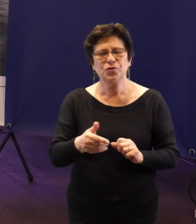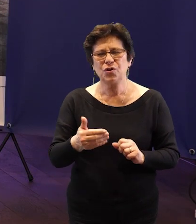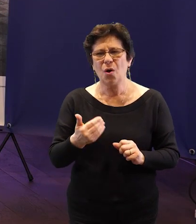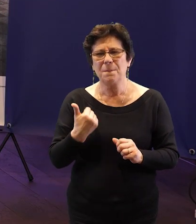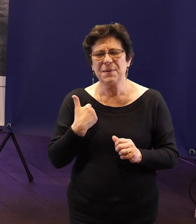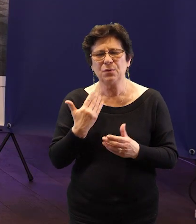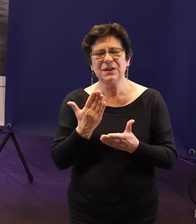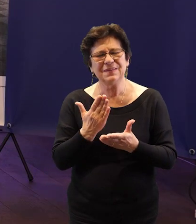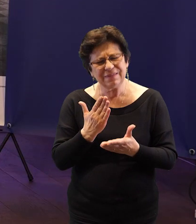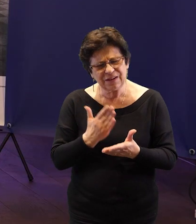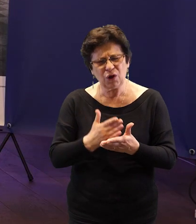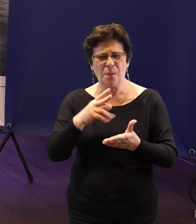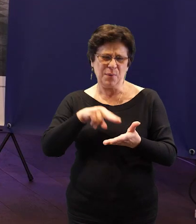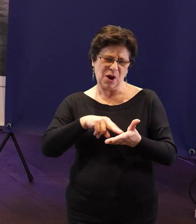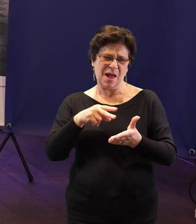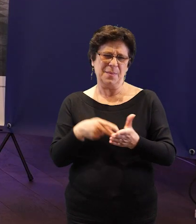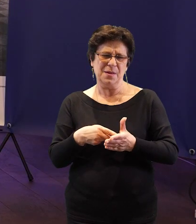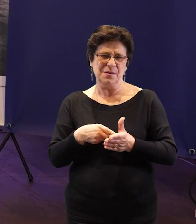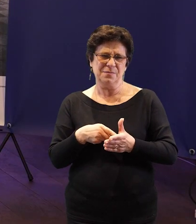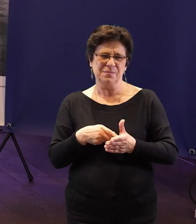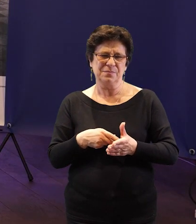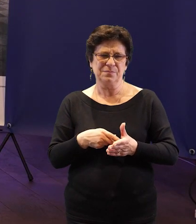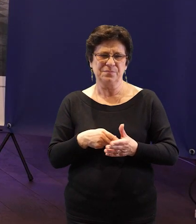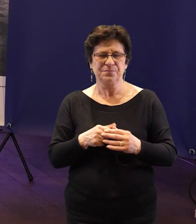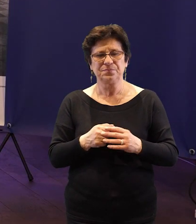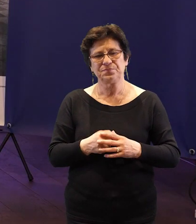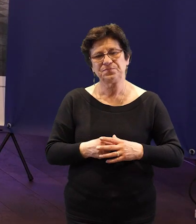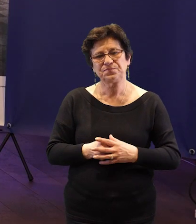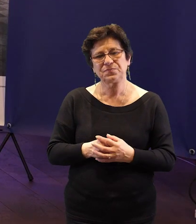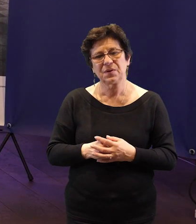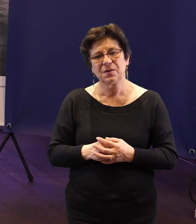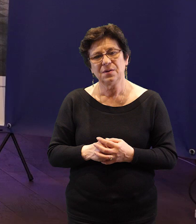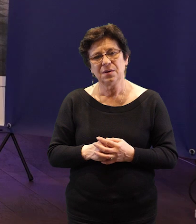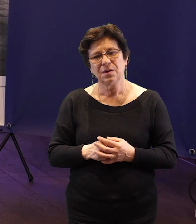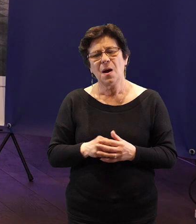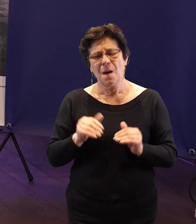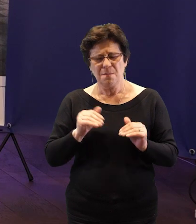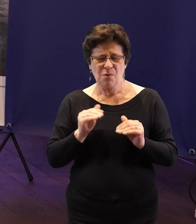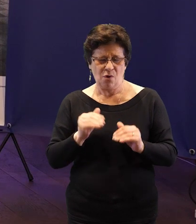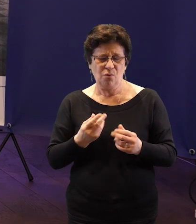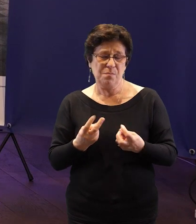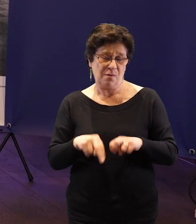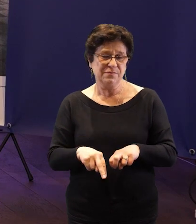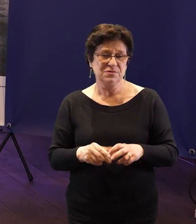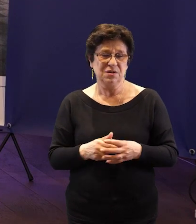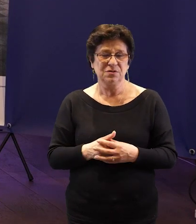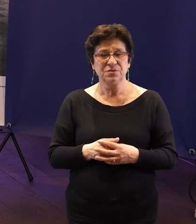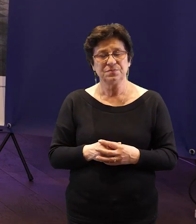nie powstały. Ale projekty powstały i projekty takie, o których mówił Belluso, faktycznie mogły powstać.